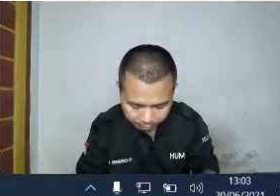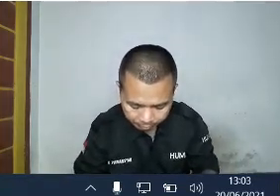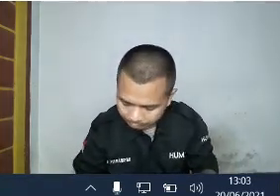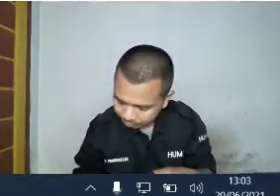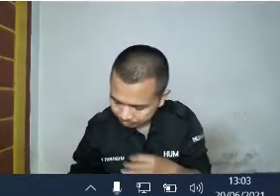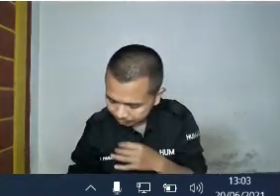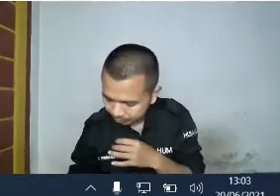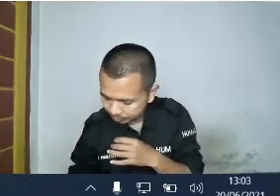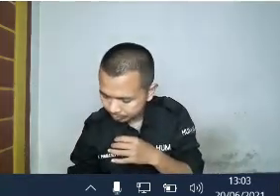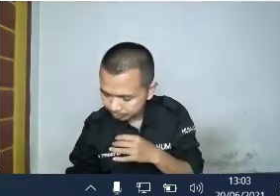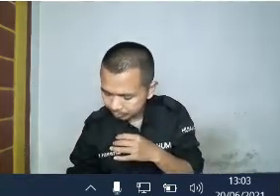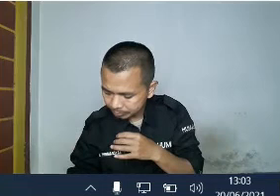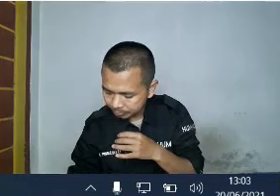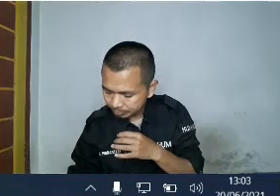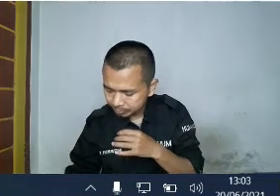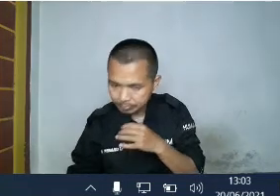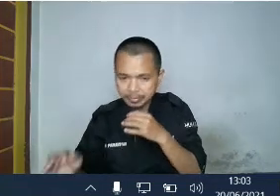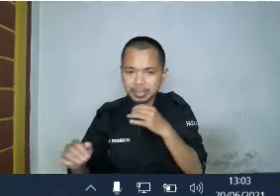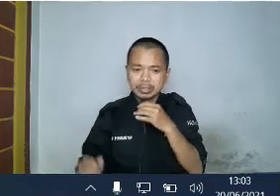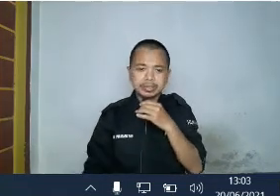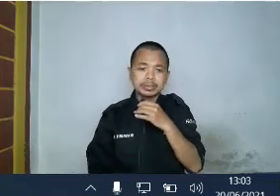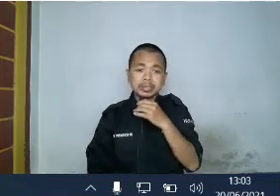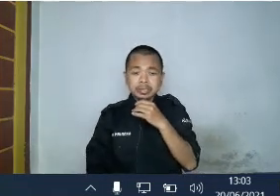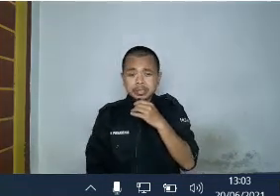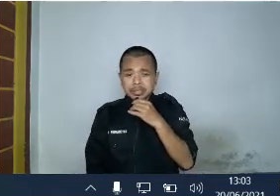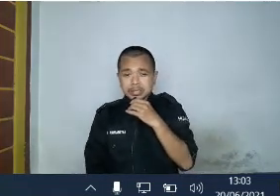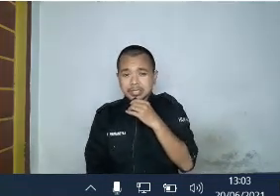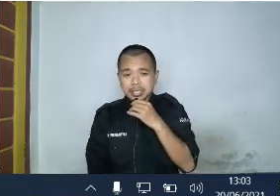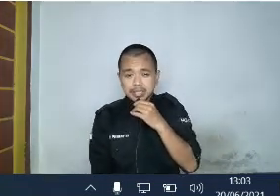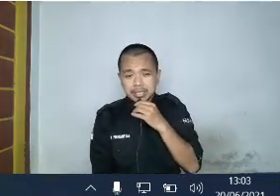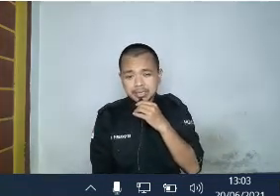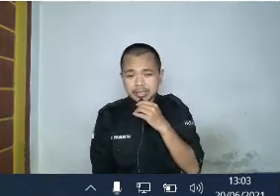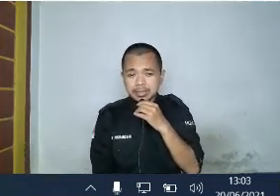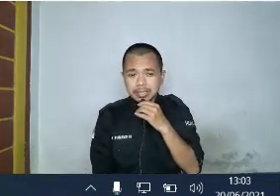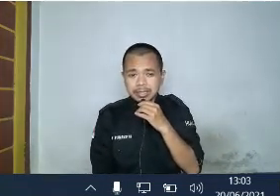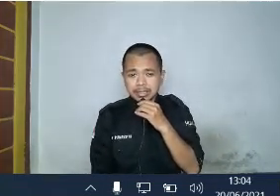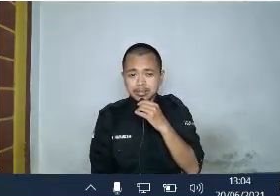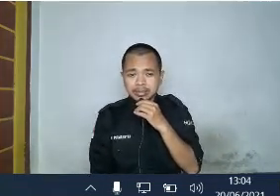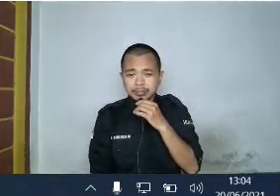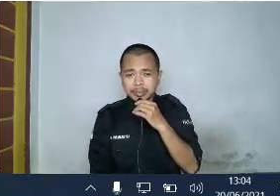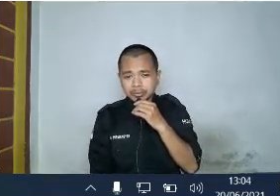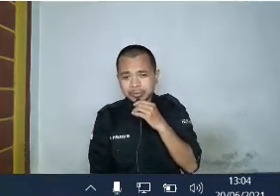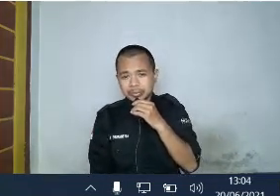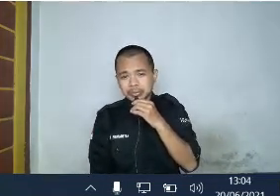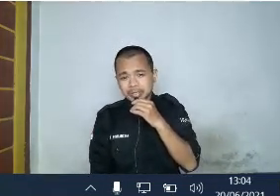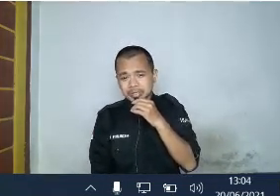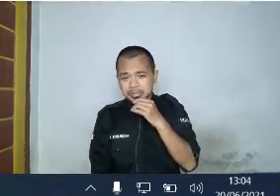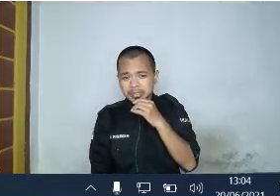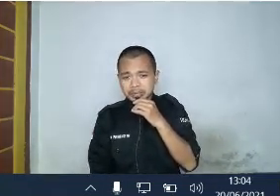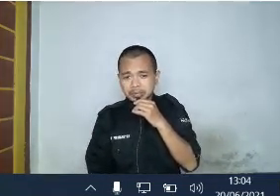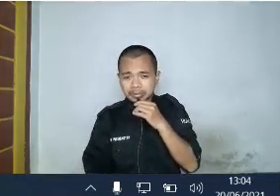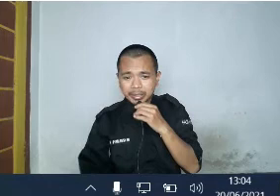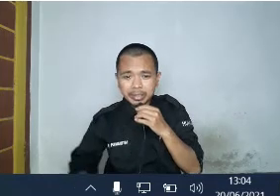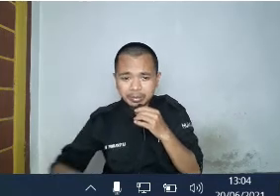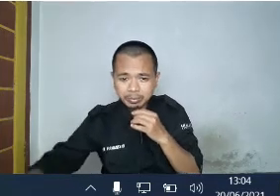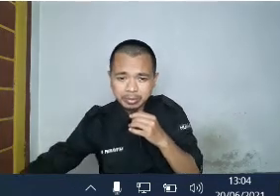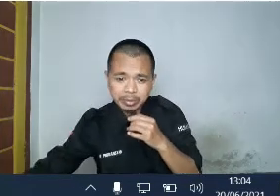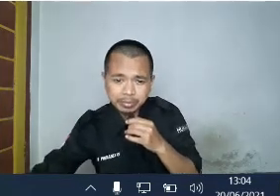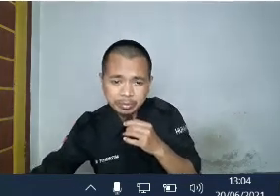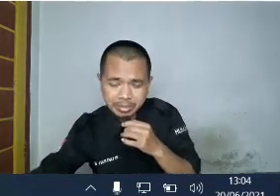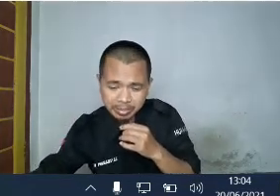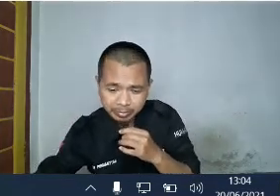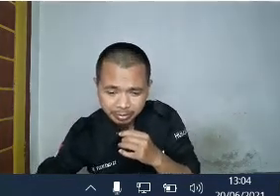Hai nah gitu cara cetak ktpu UAS the